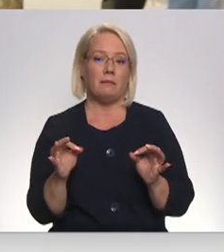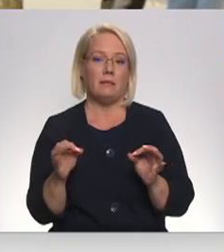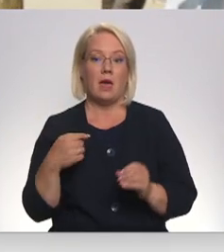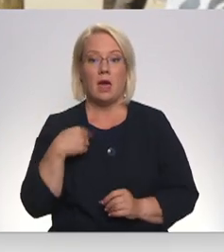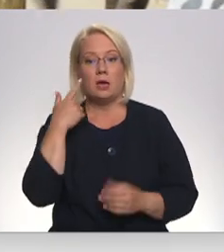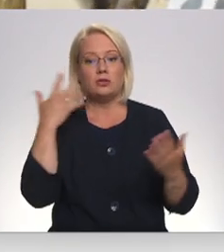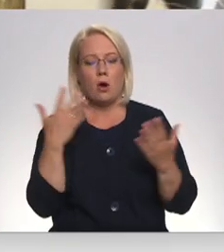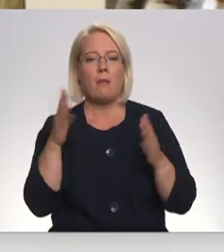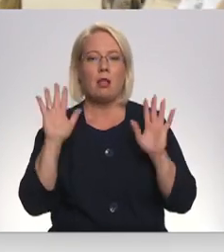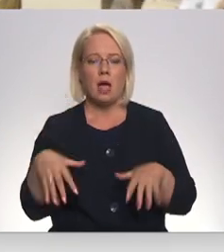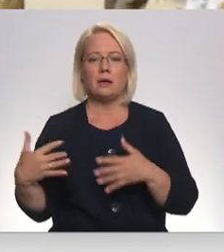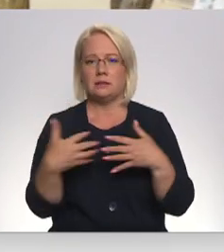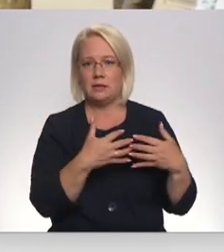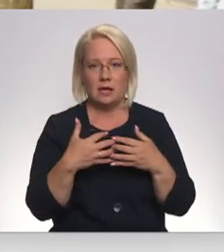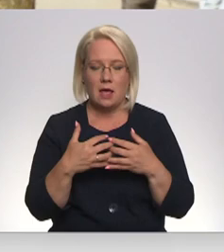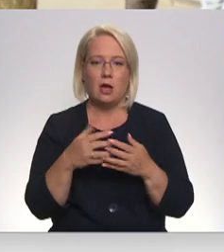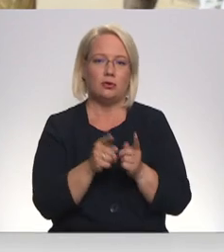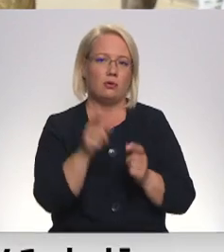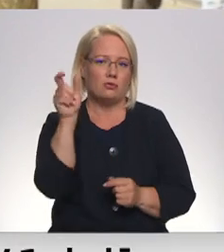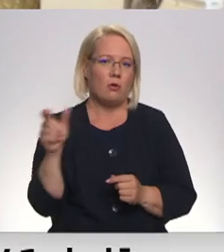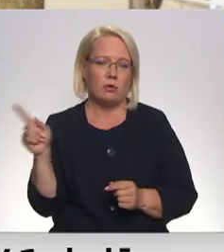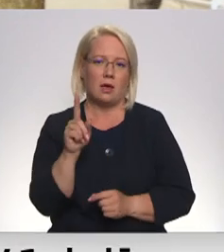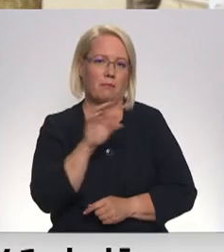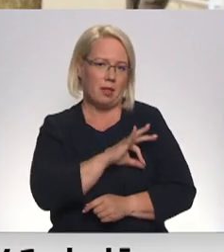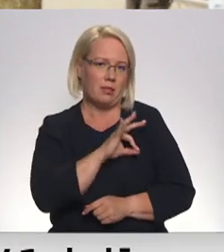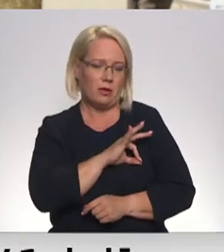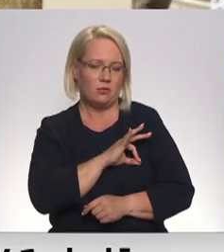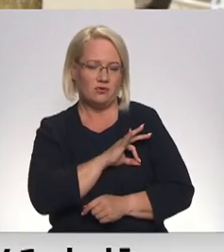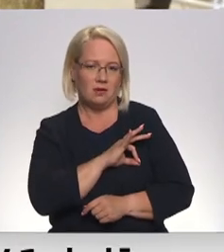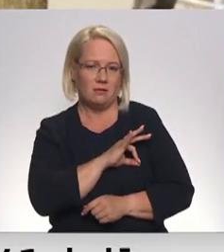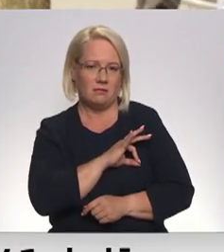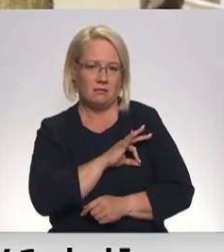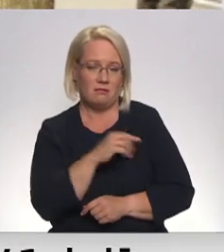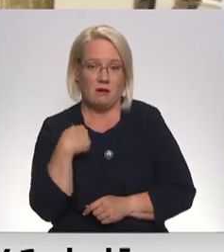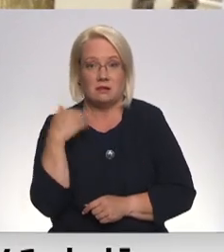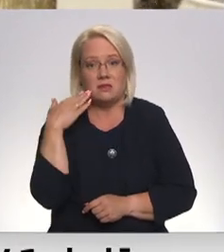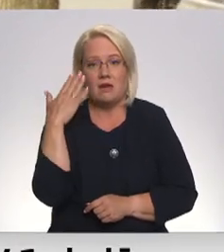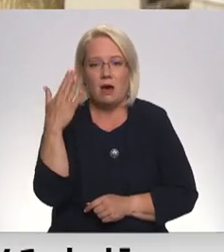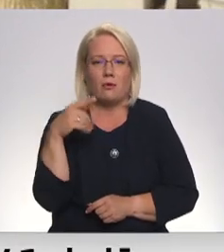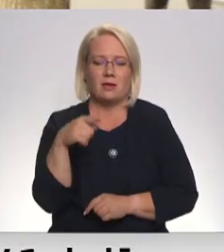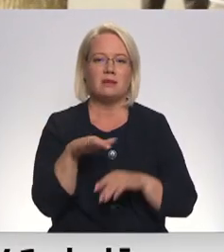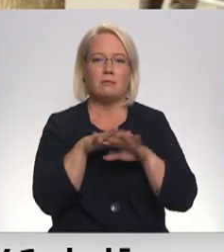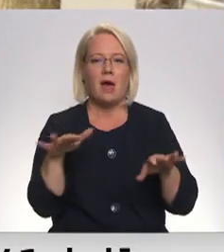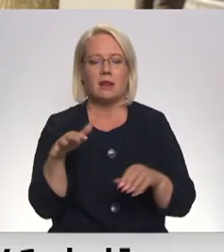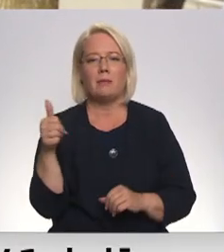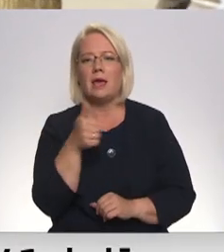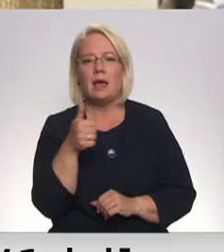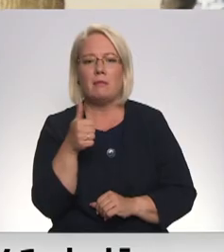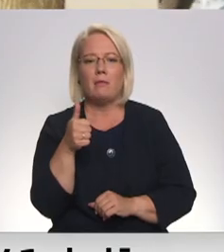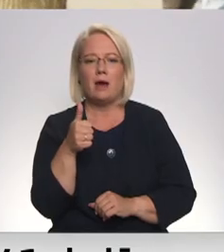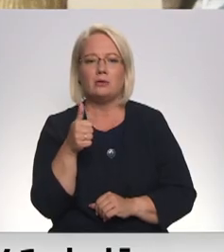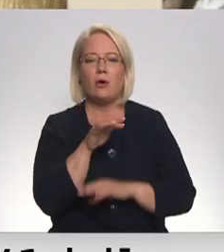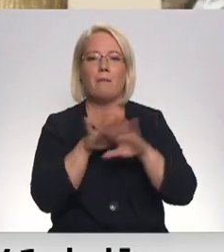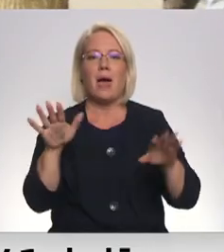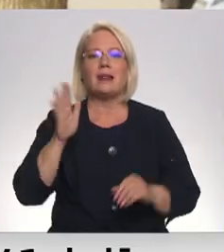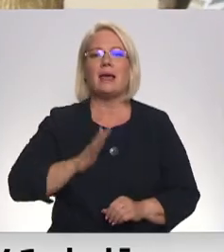Es domāju, lai viņi cīnās. Es domāju, ka viņi ir pelnījuši. Es ceru, ka tas bērniem īpaši, bērni jau gaida,